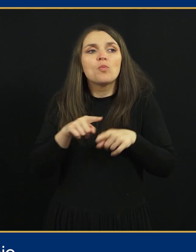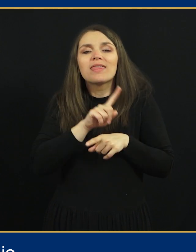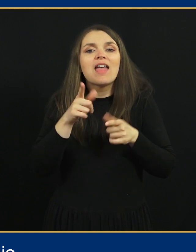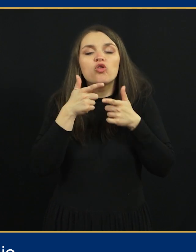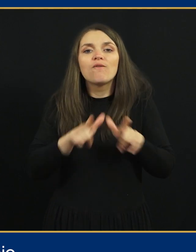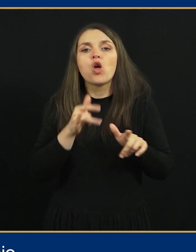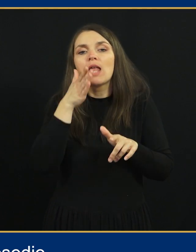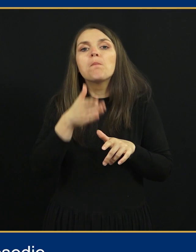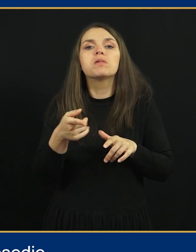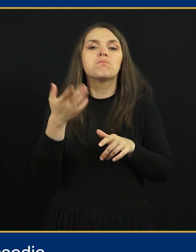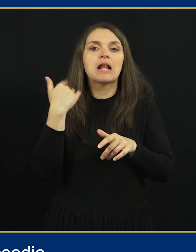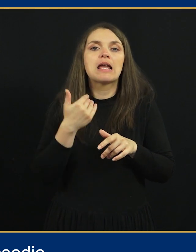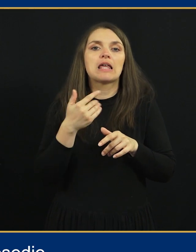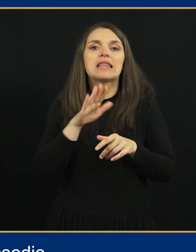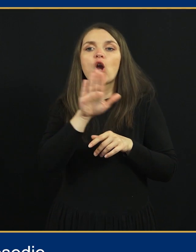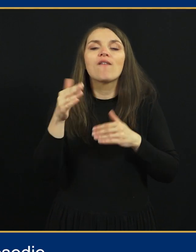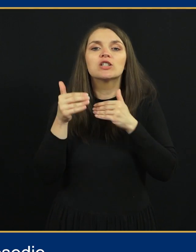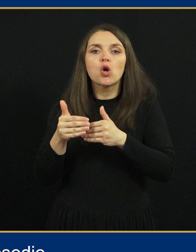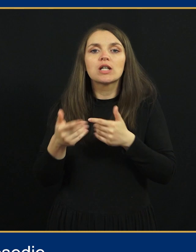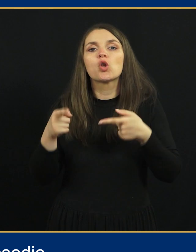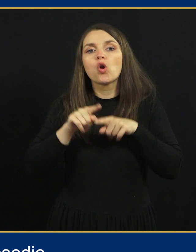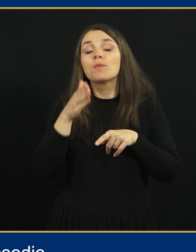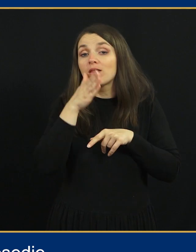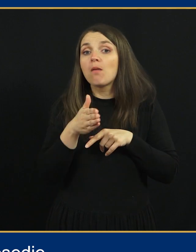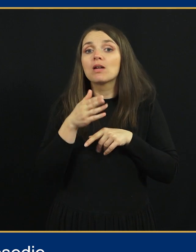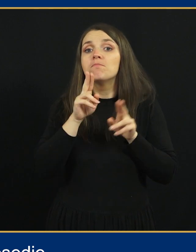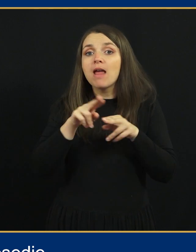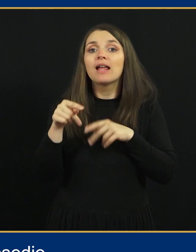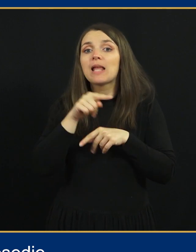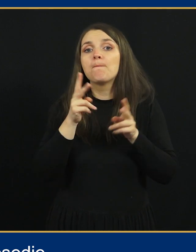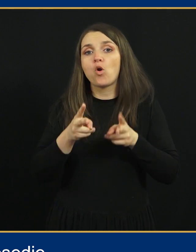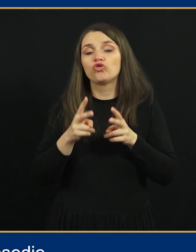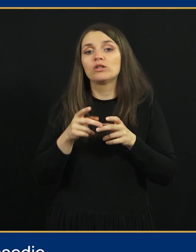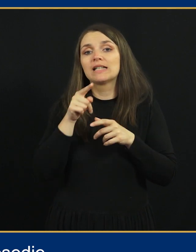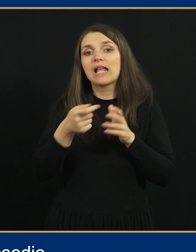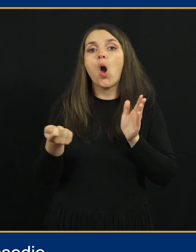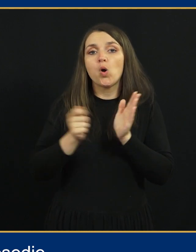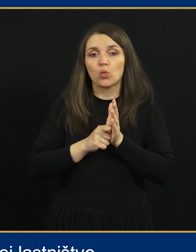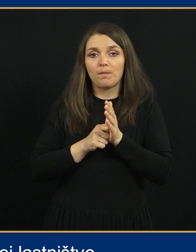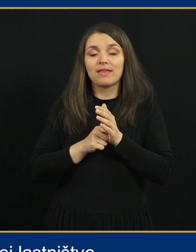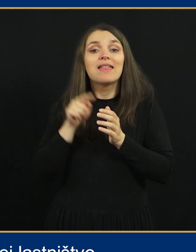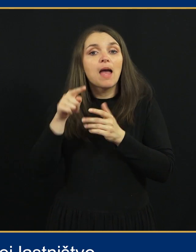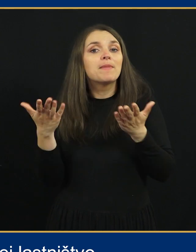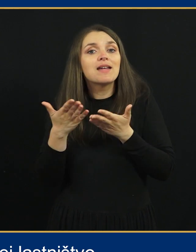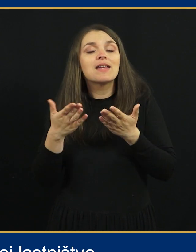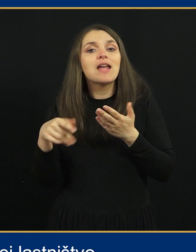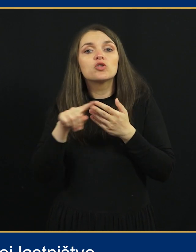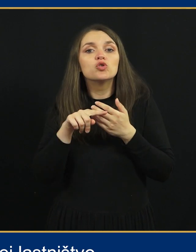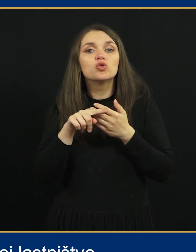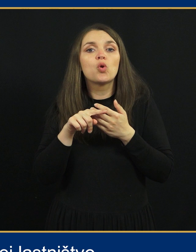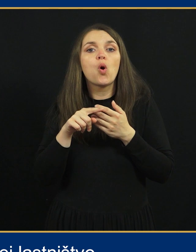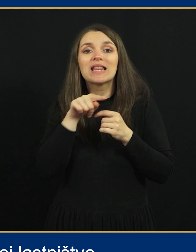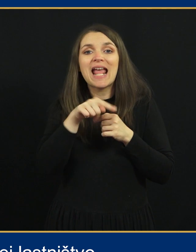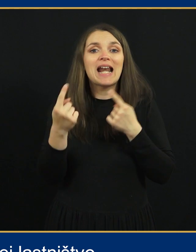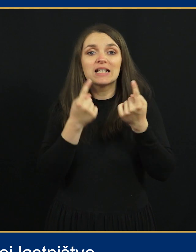ne dovolijo, da bi bili pravzaprav njihovi sosedi oziroma da bi imeli te možnosti tega odkupiti. Tam, kjer so